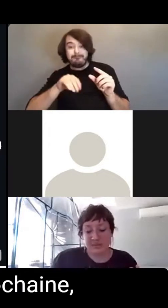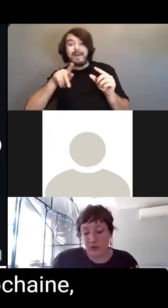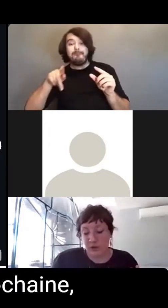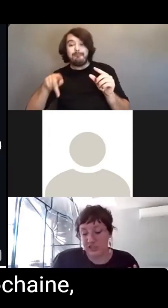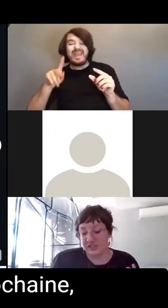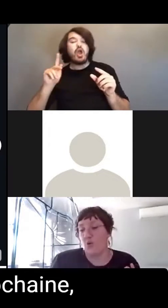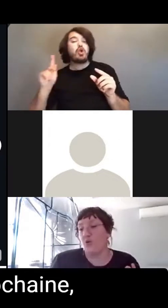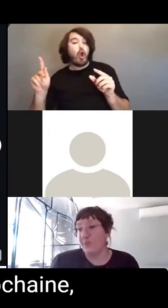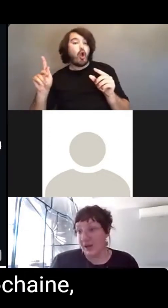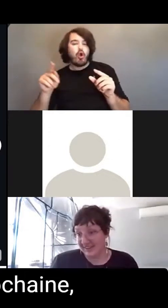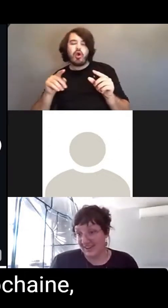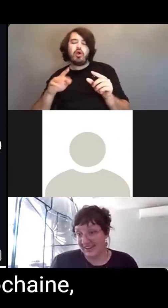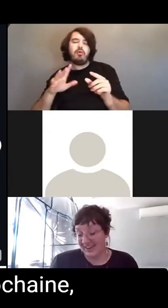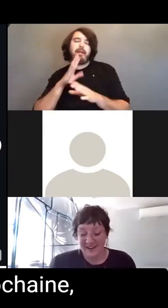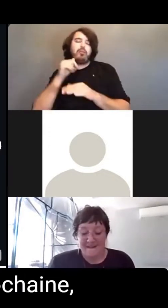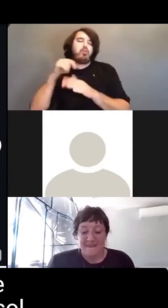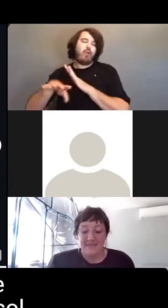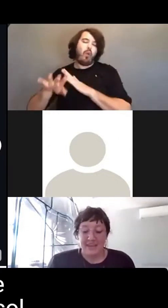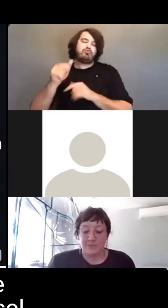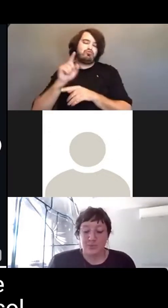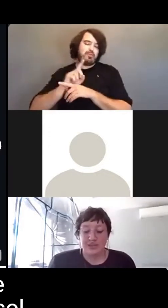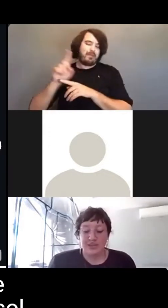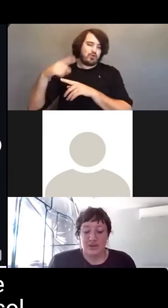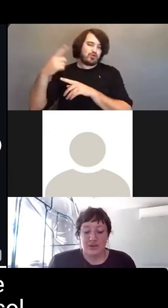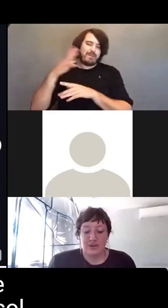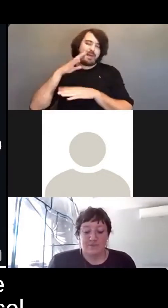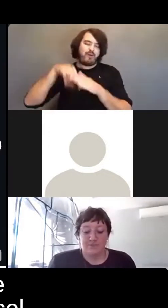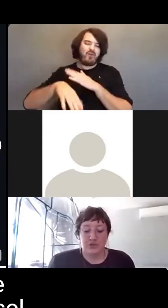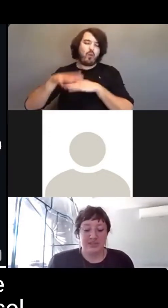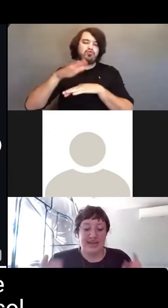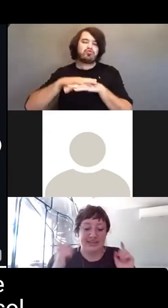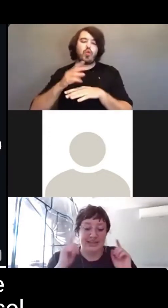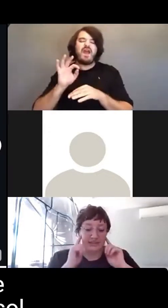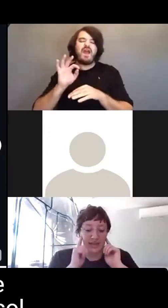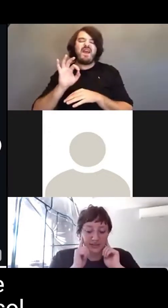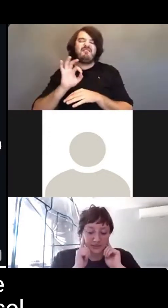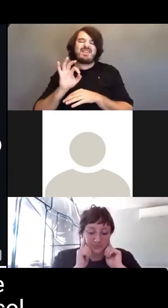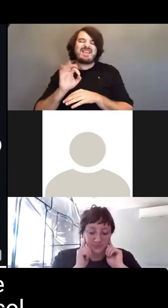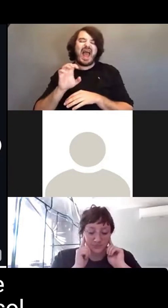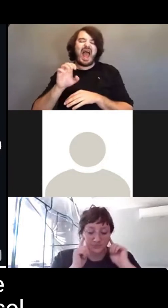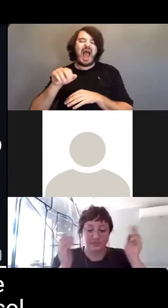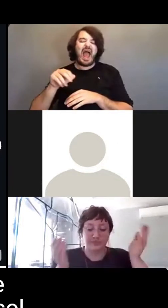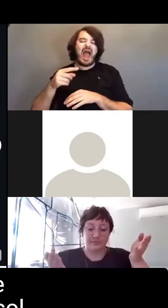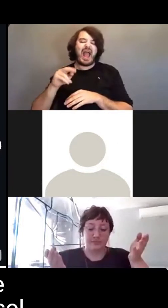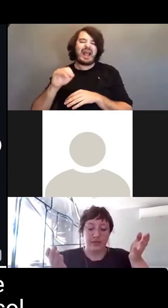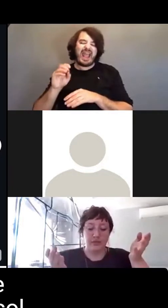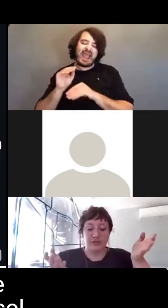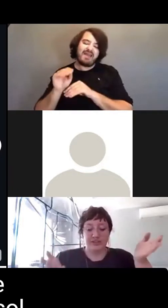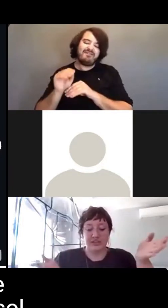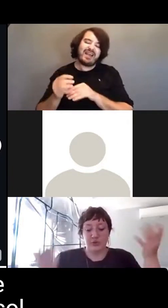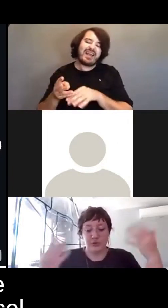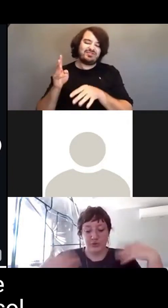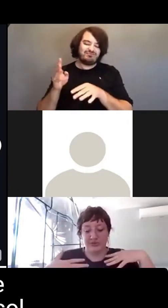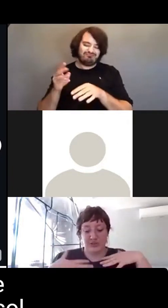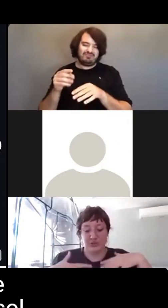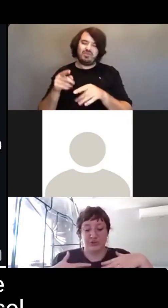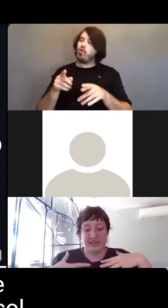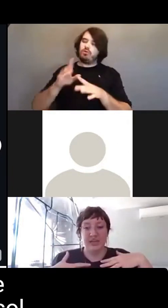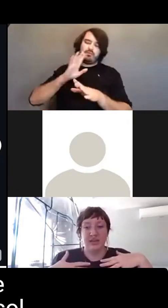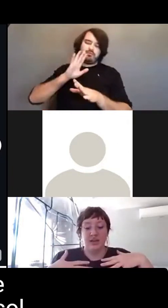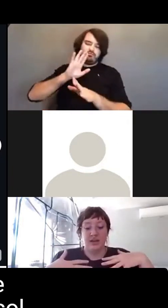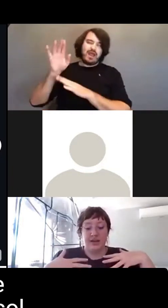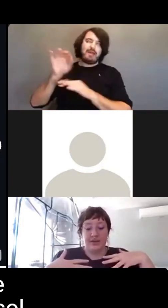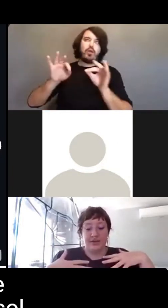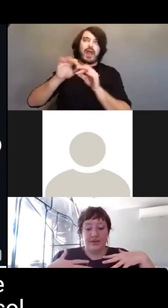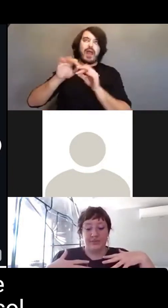la semaine prochaine, on va parler d'engrais. Et puis, juste garder en tête que c'est mieux